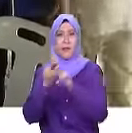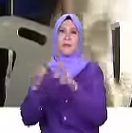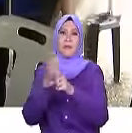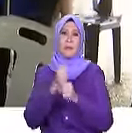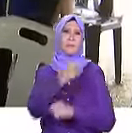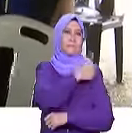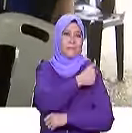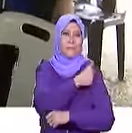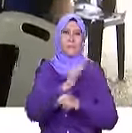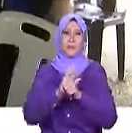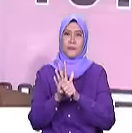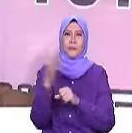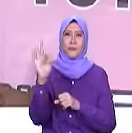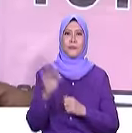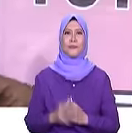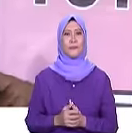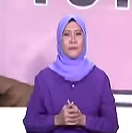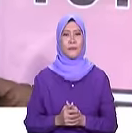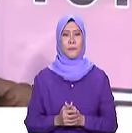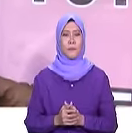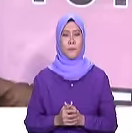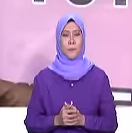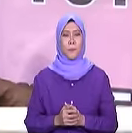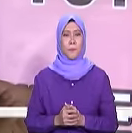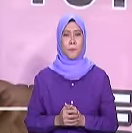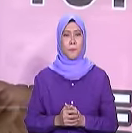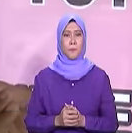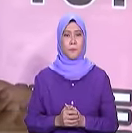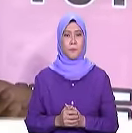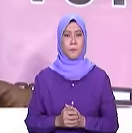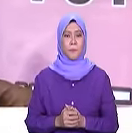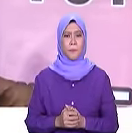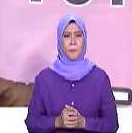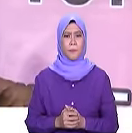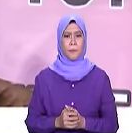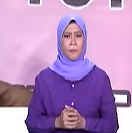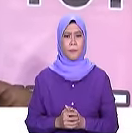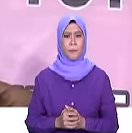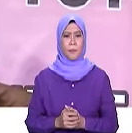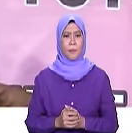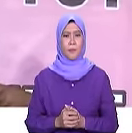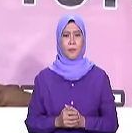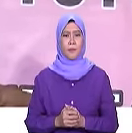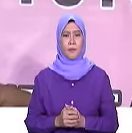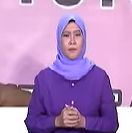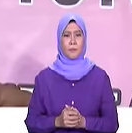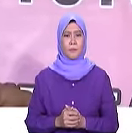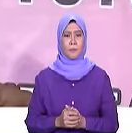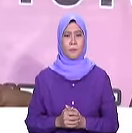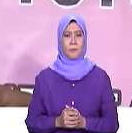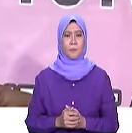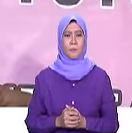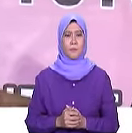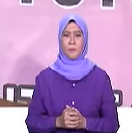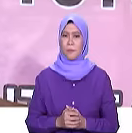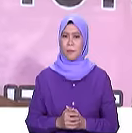suntikan vaksin COVID-19. Cucu Puteri, jauh juga lah. Cucu Puteri ini dalam 2 minit orang, Cucu Puteri. Dan juga di